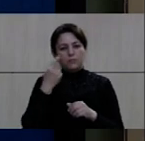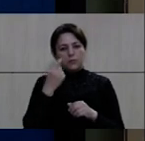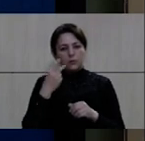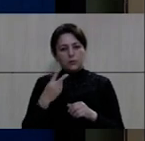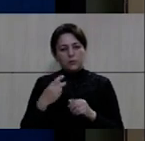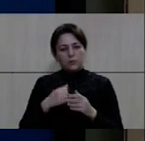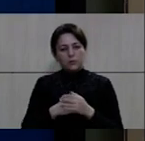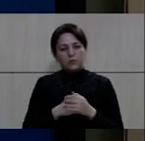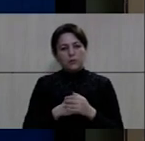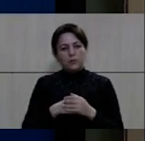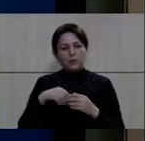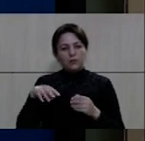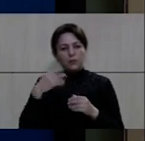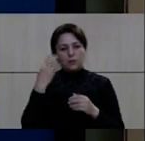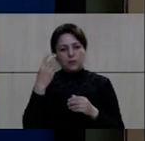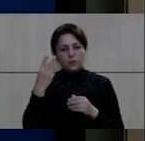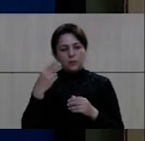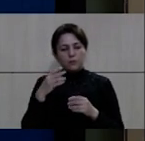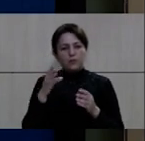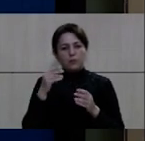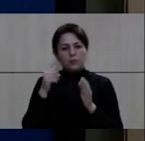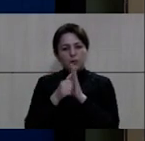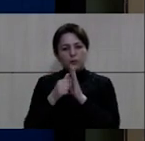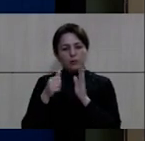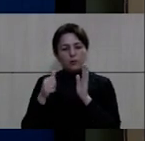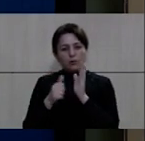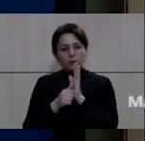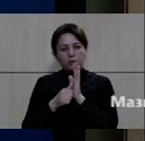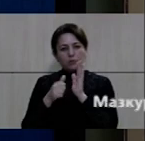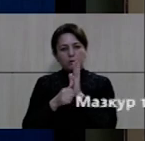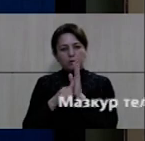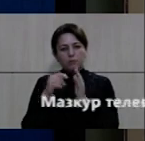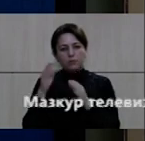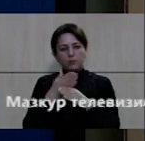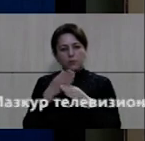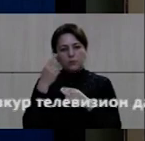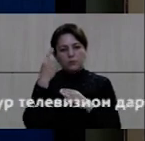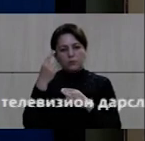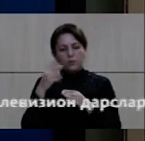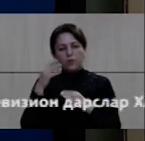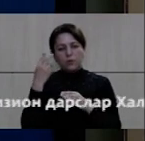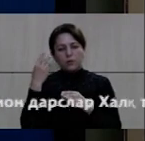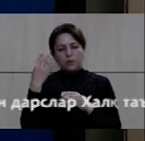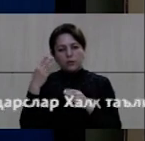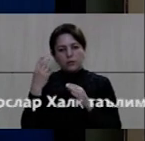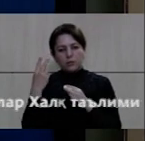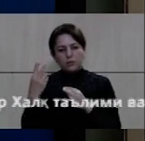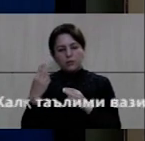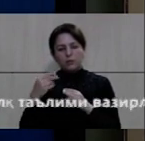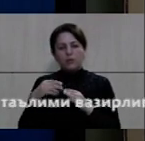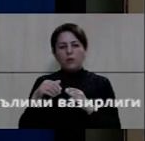биттеден. 42 білен 6, 6-ге қысқарады. 6-ні 6-ге болсәк 1, 42-ні 6-ге болсәк